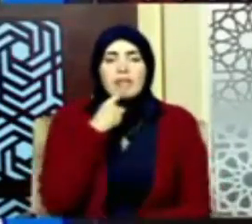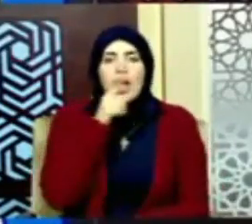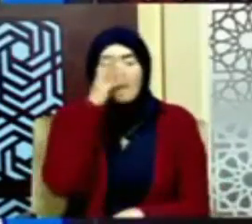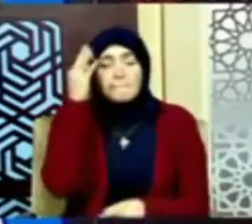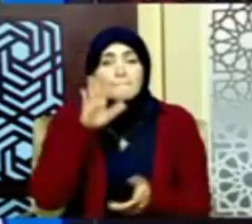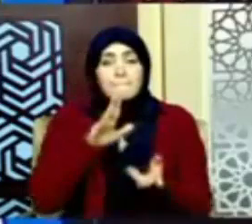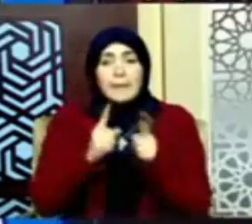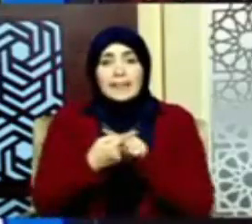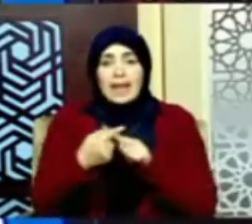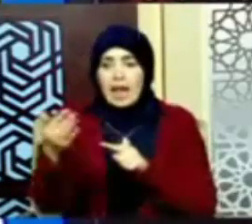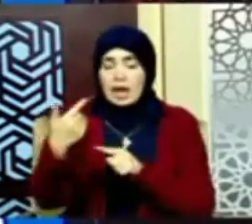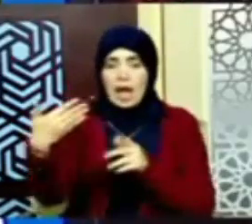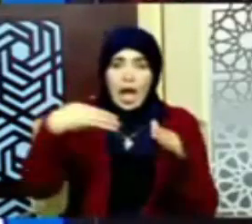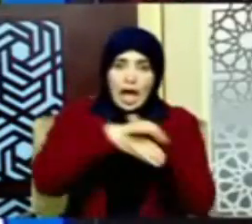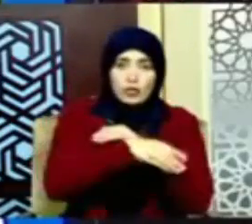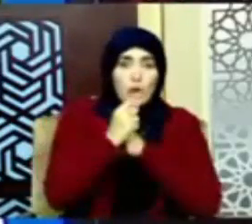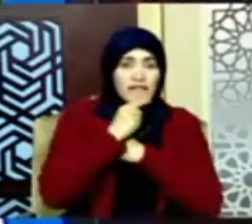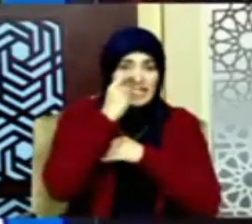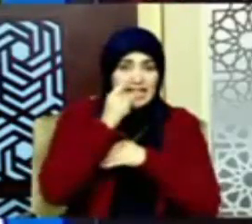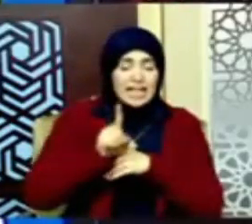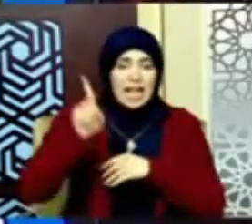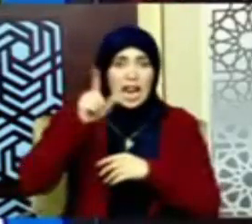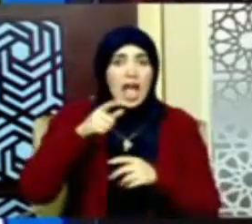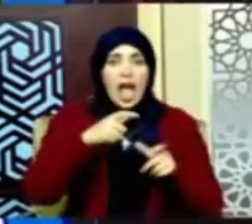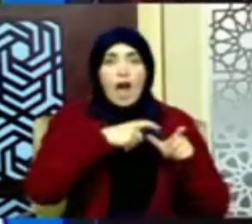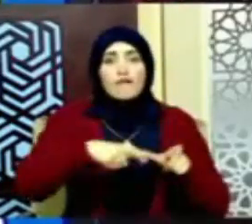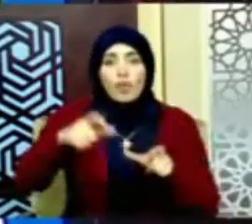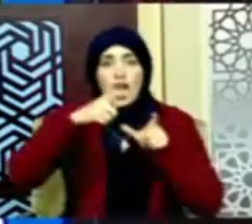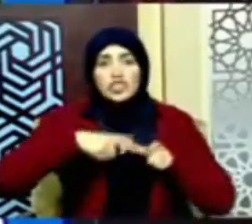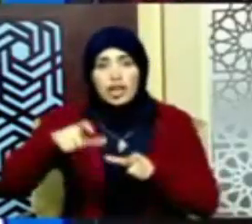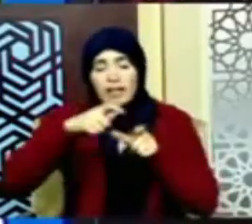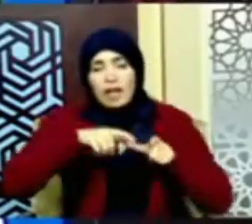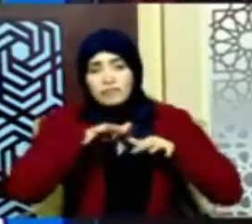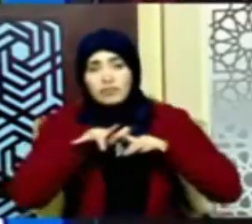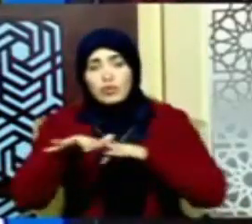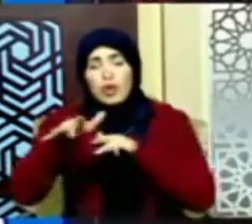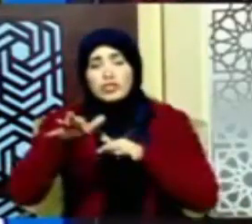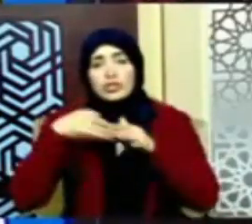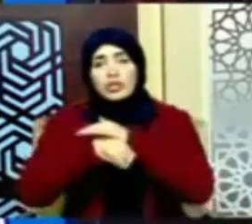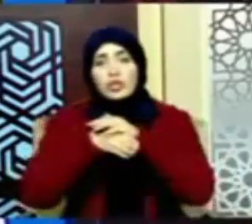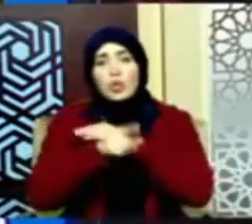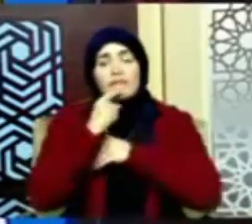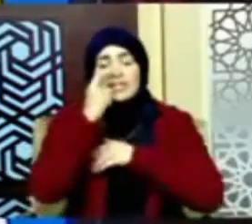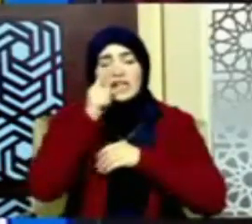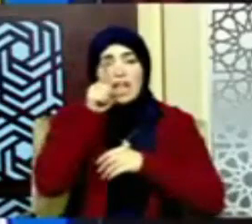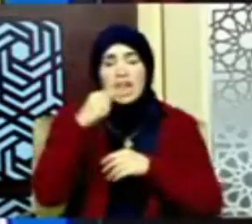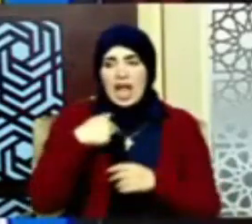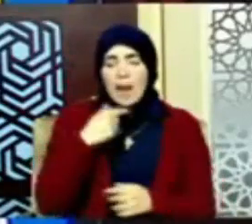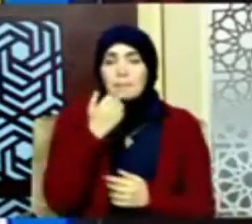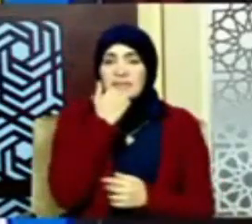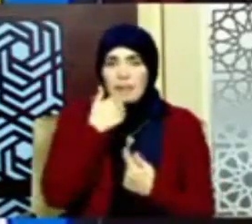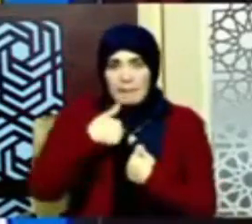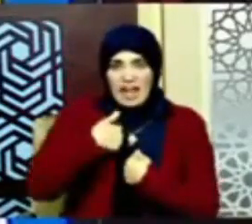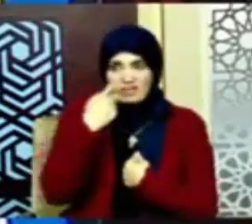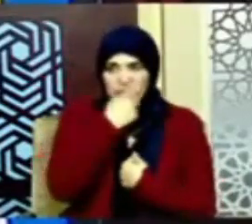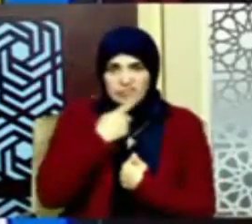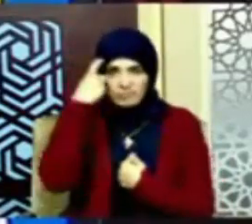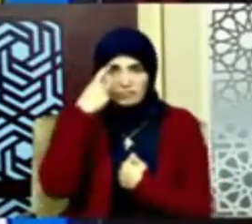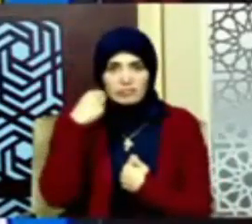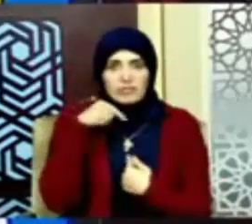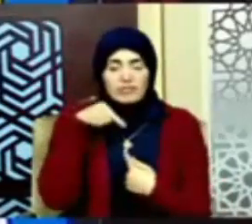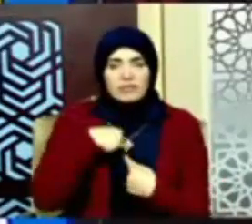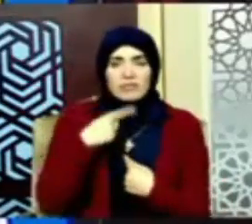أفواجا يجعلهم يخرجون من دين الله أفواجا بعنته وتشدده وغلظته